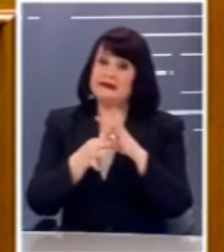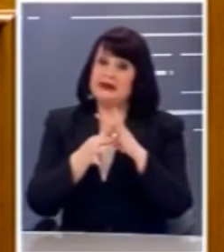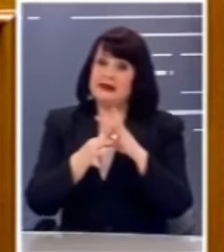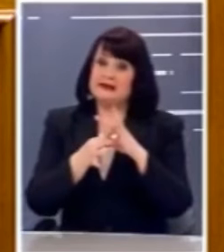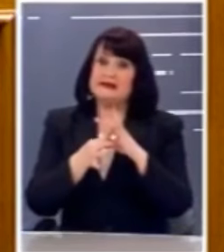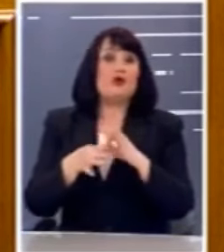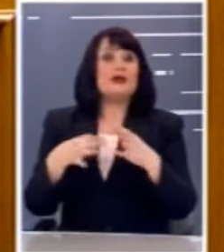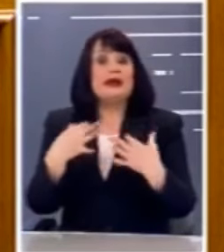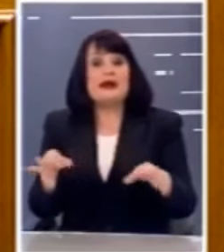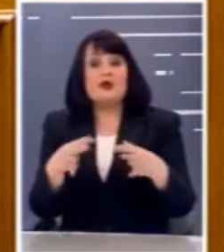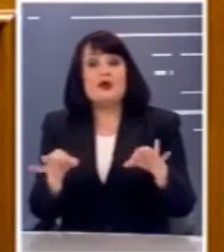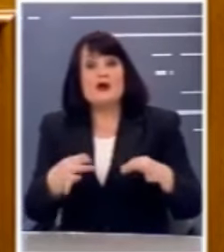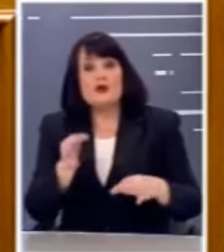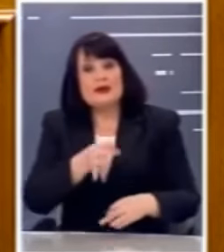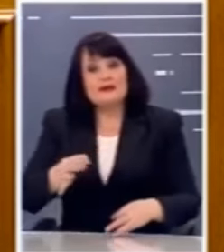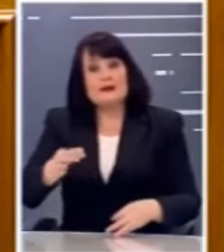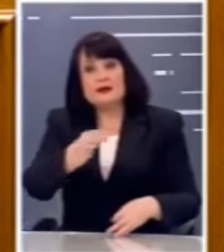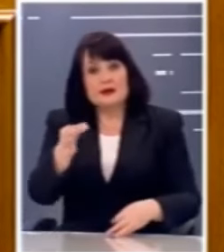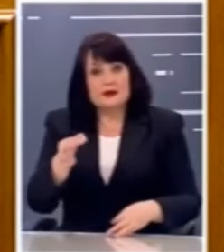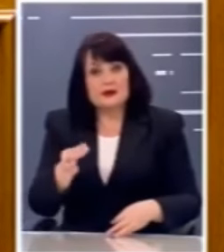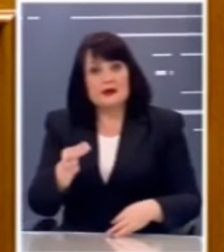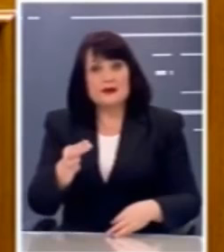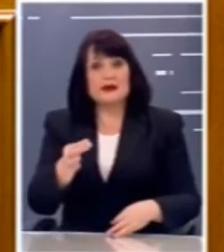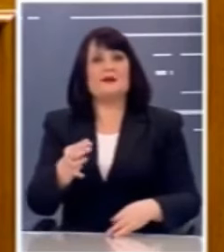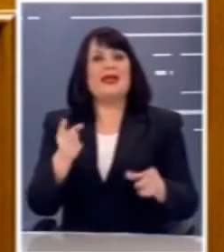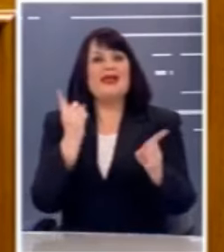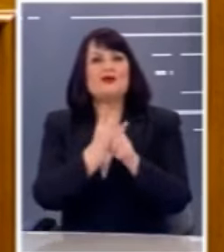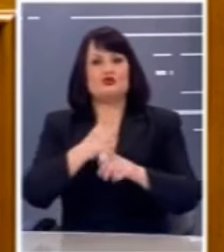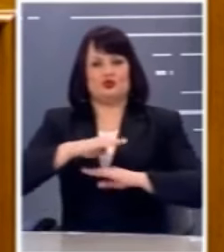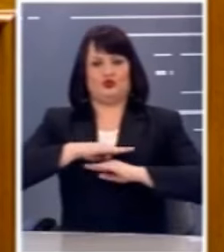τα όποια κενά στα νησιά με οπλίτες γιατρούς.